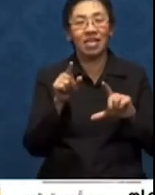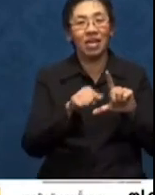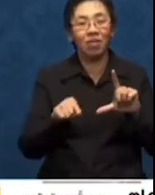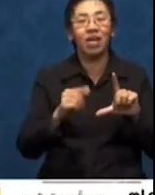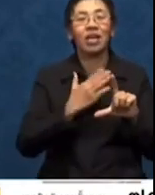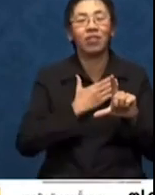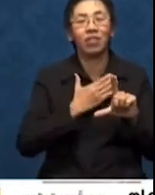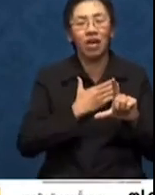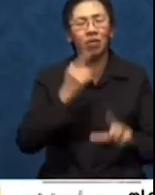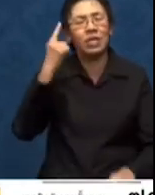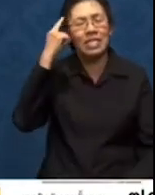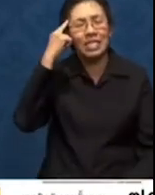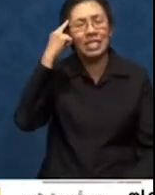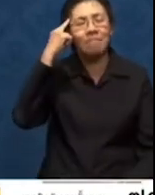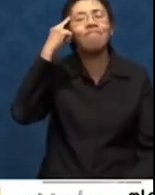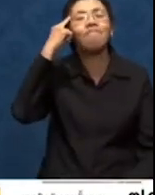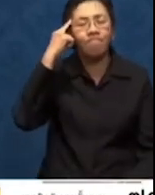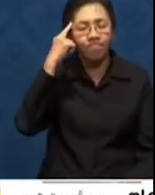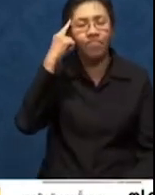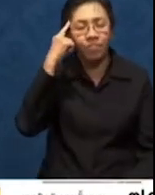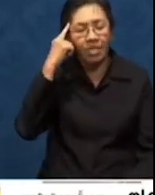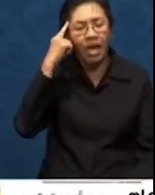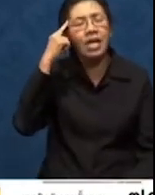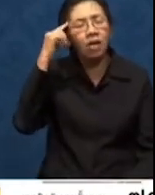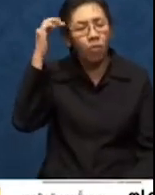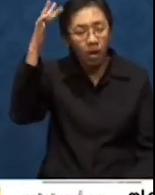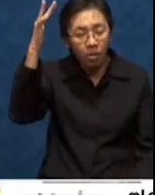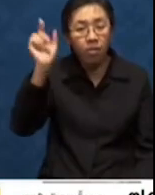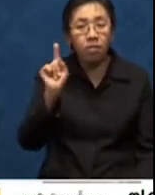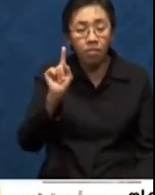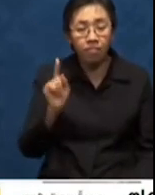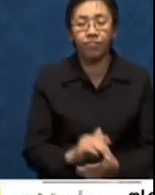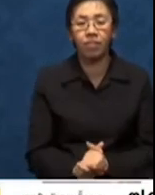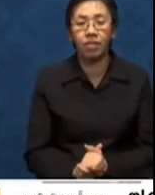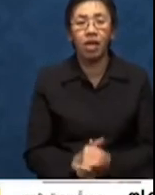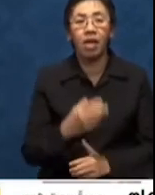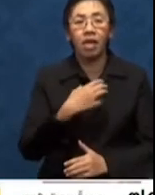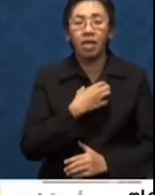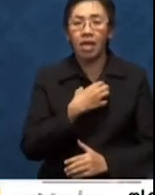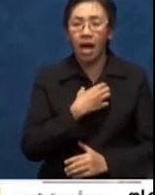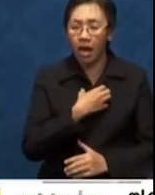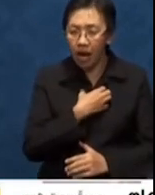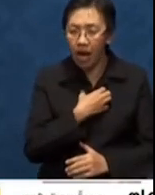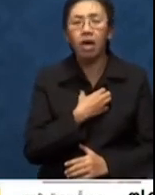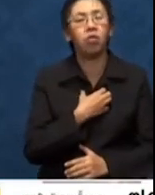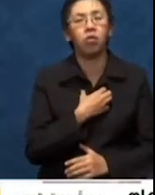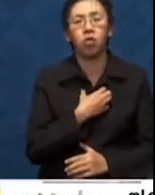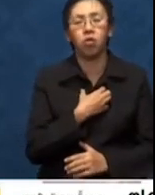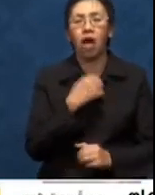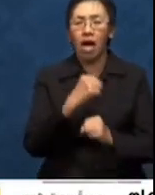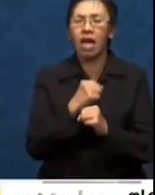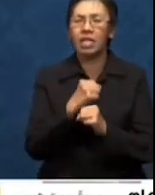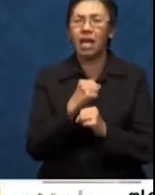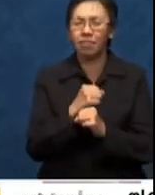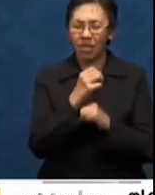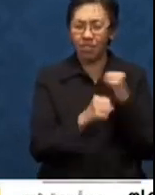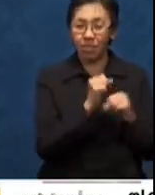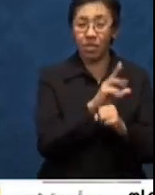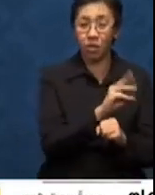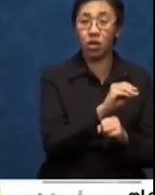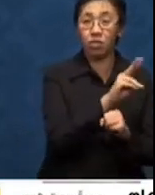ราจึงคาดหวังว่าเราจะมีการปฏิบัติอย่างที่เคยได้ทำตอนปี